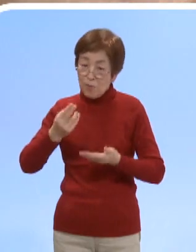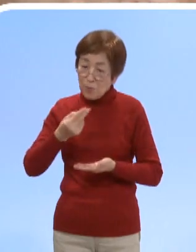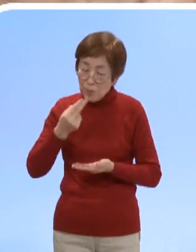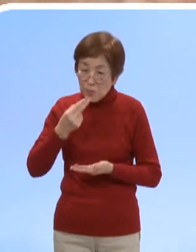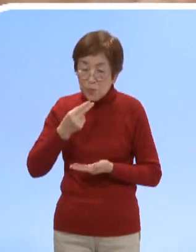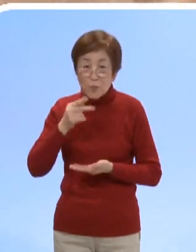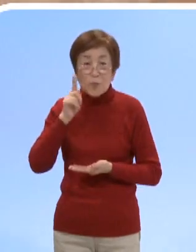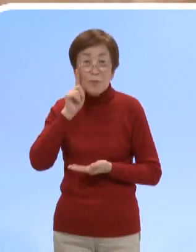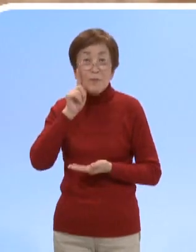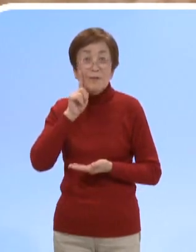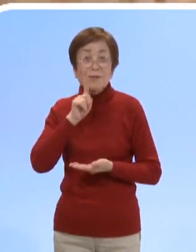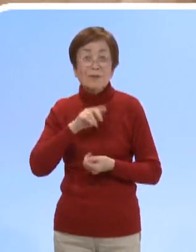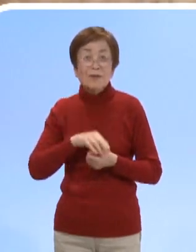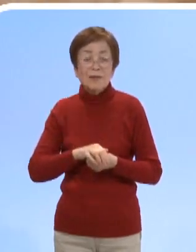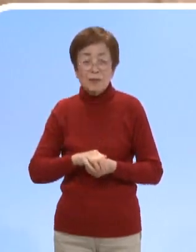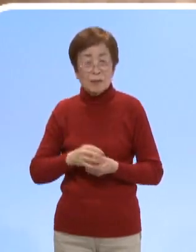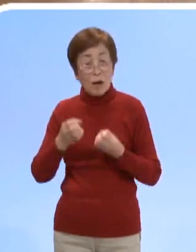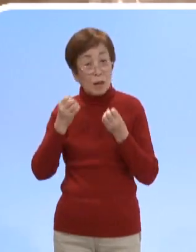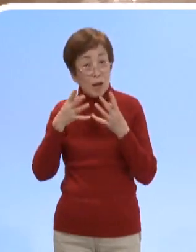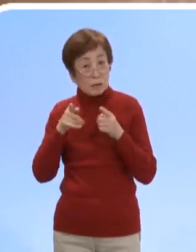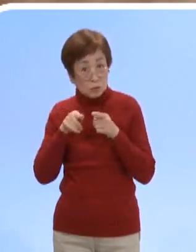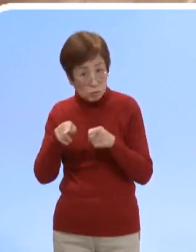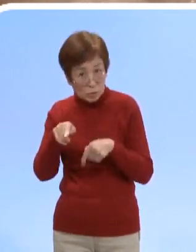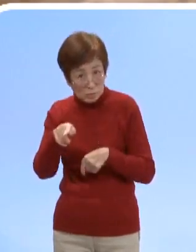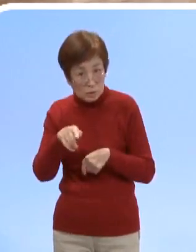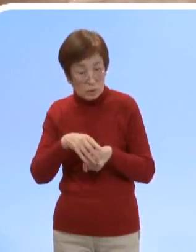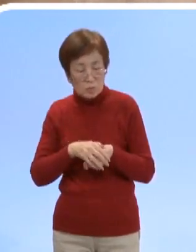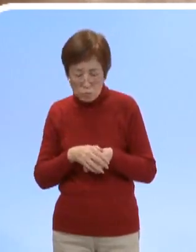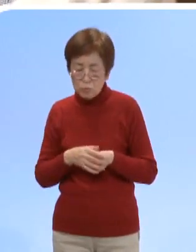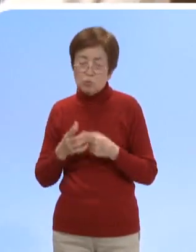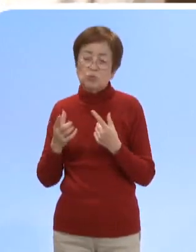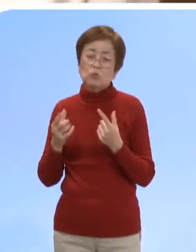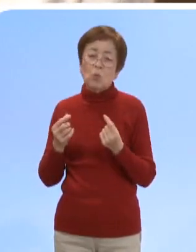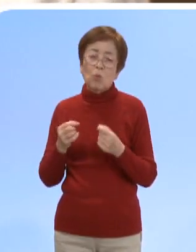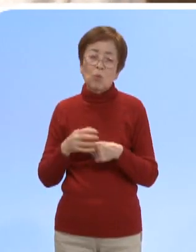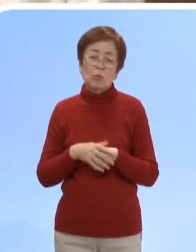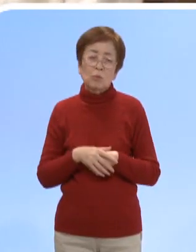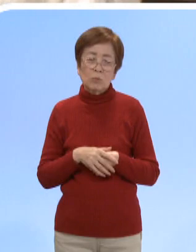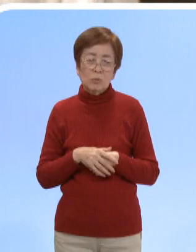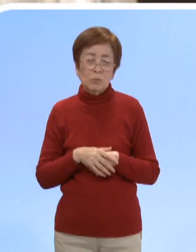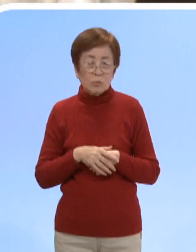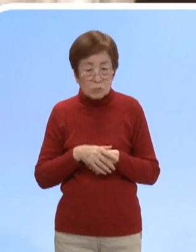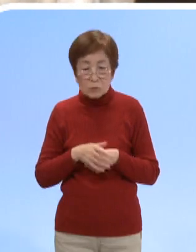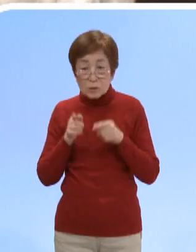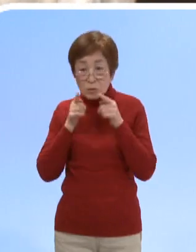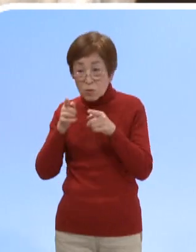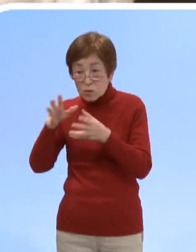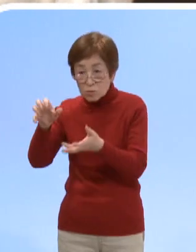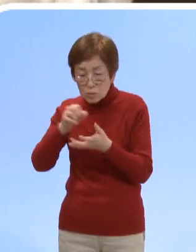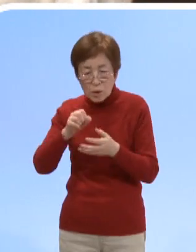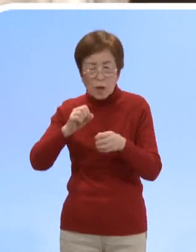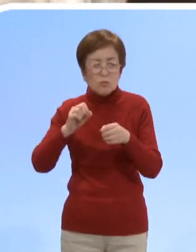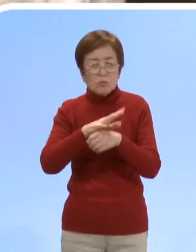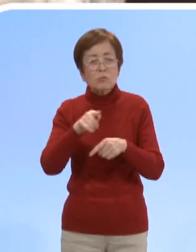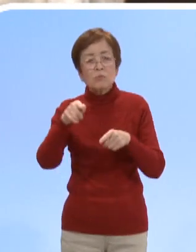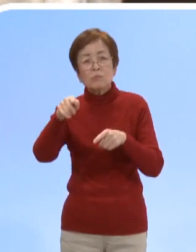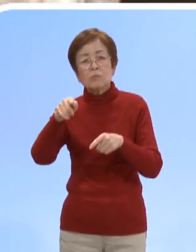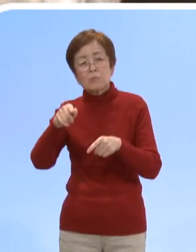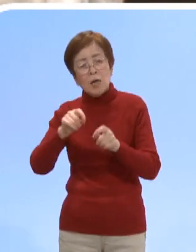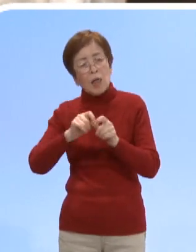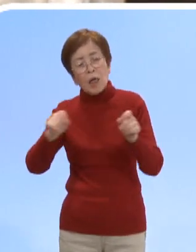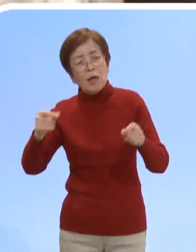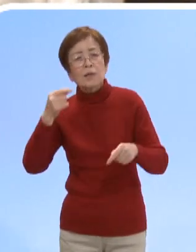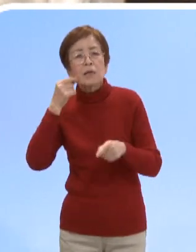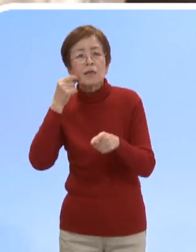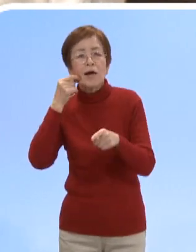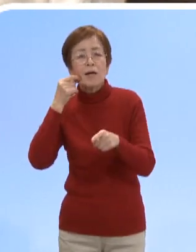ってきますね、はい、やっぱり新鮮だからこれだけ美味しいんですか。 そうなんですよね。あの生肉はどうしてもちょっと鮮度が落ちやすいいう